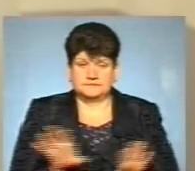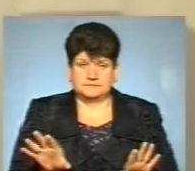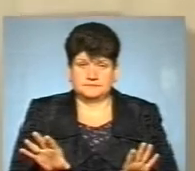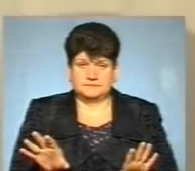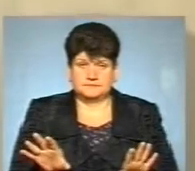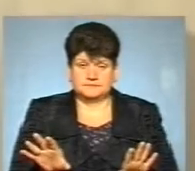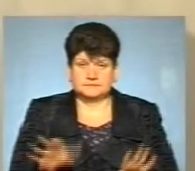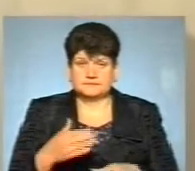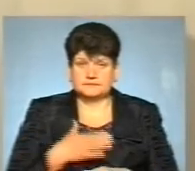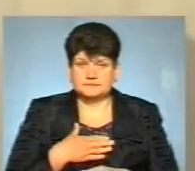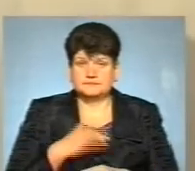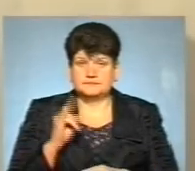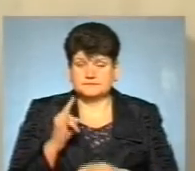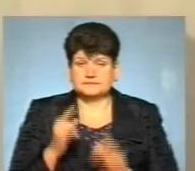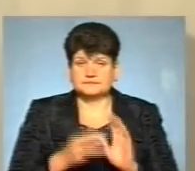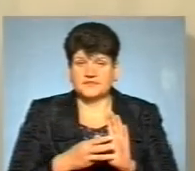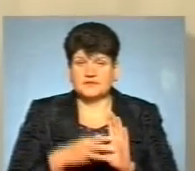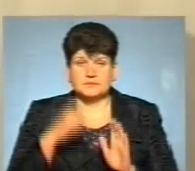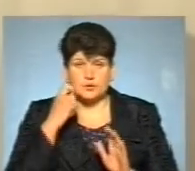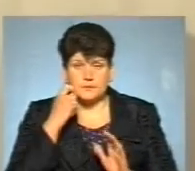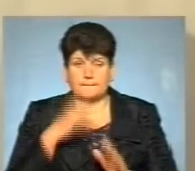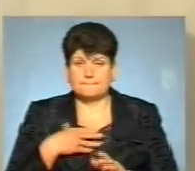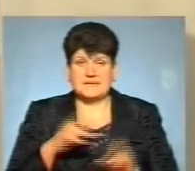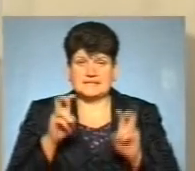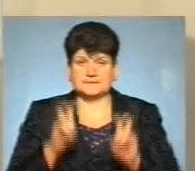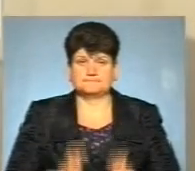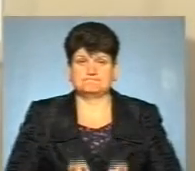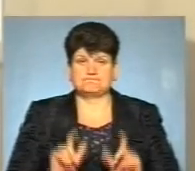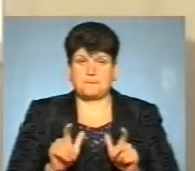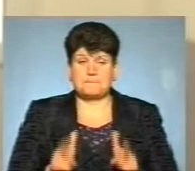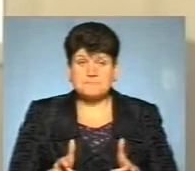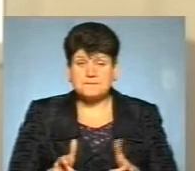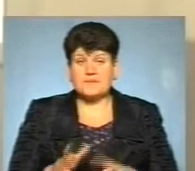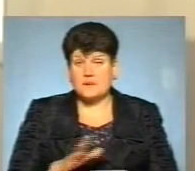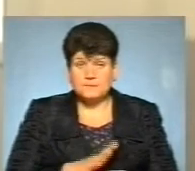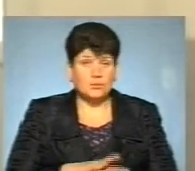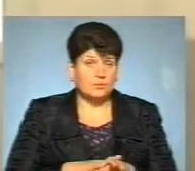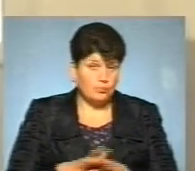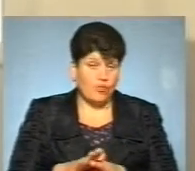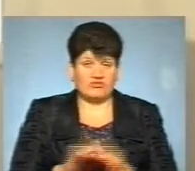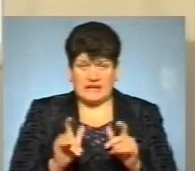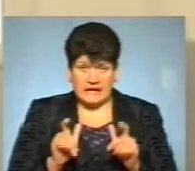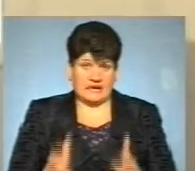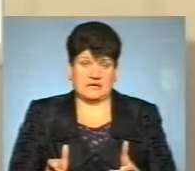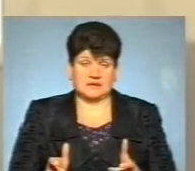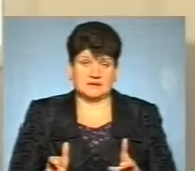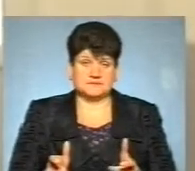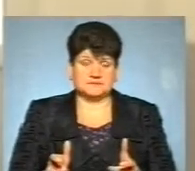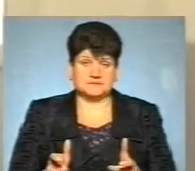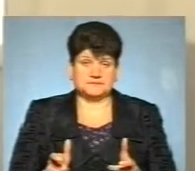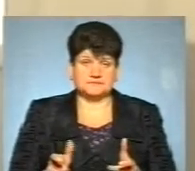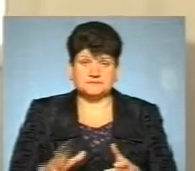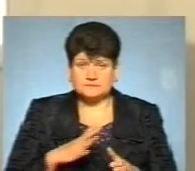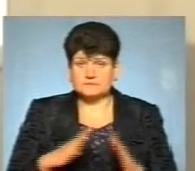мене дитина 8 років, ми з нею зразково сиділи на карантині. Ми відбували повний карантин, ми